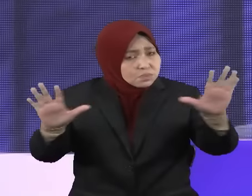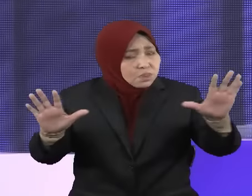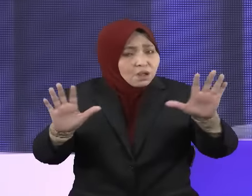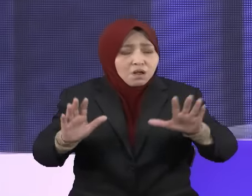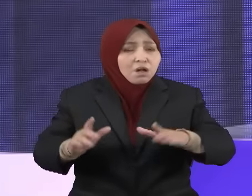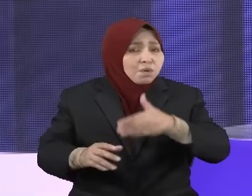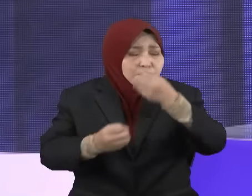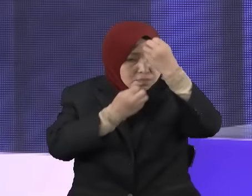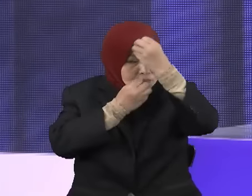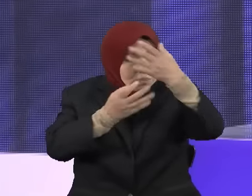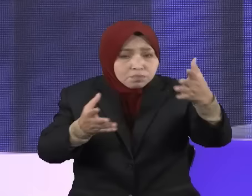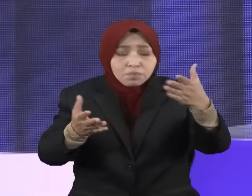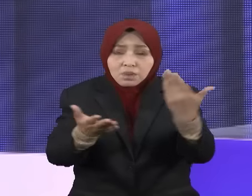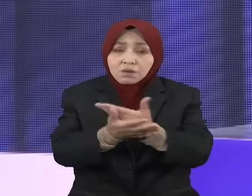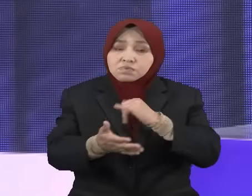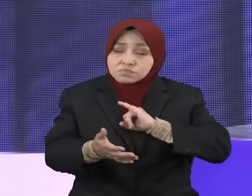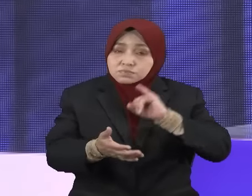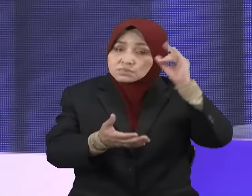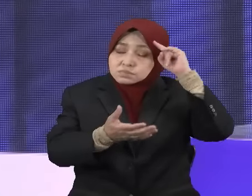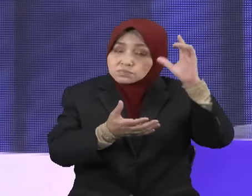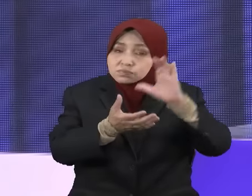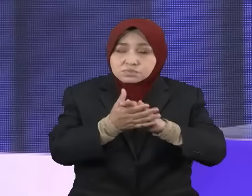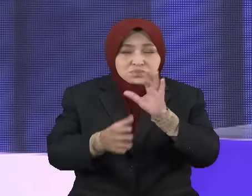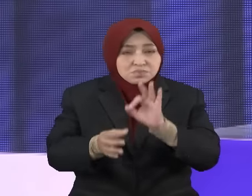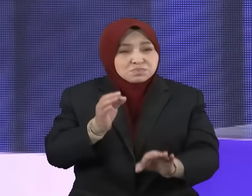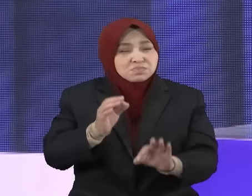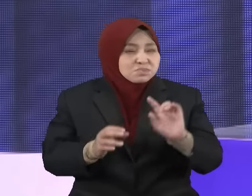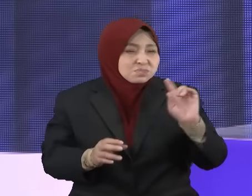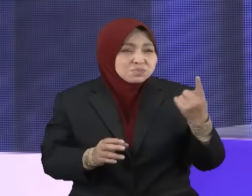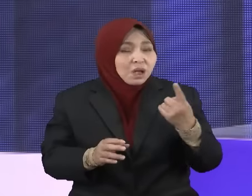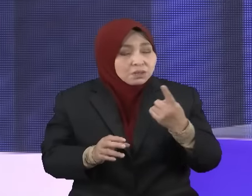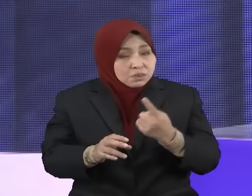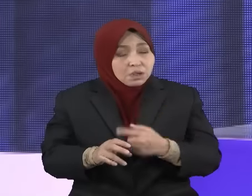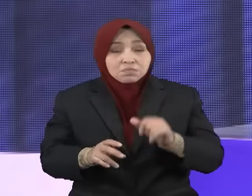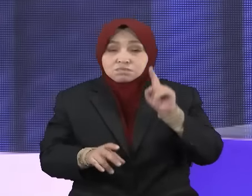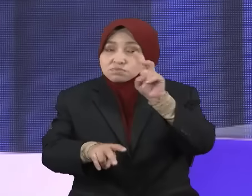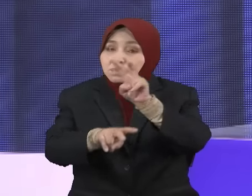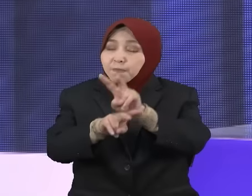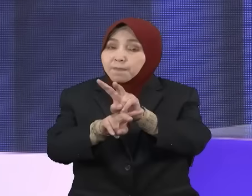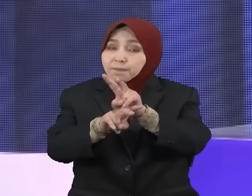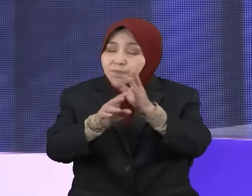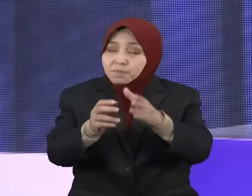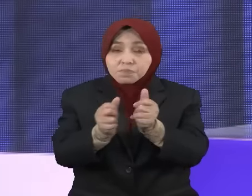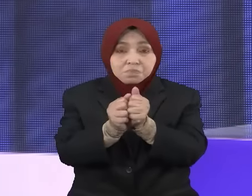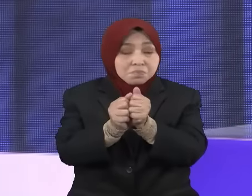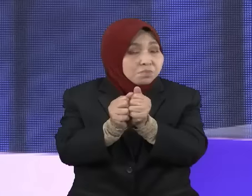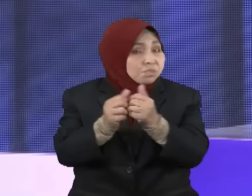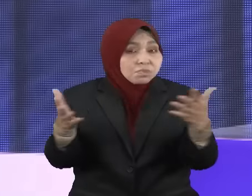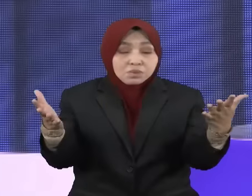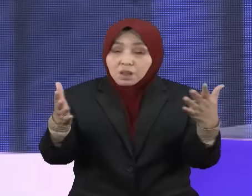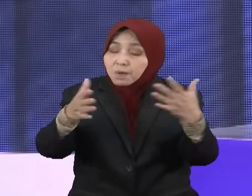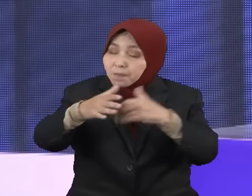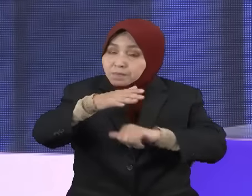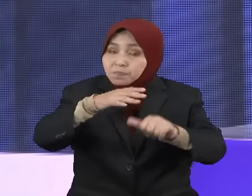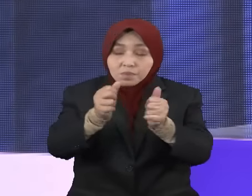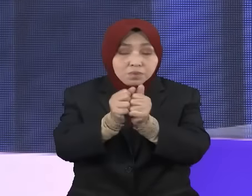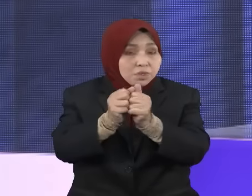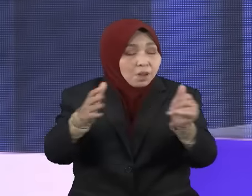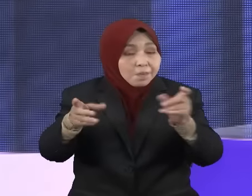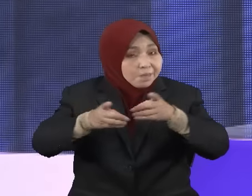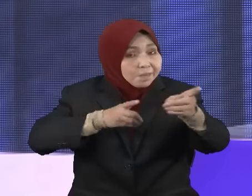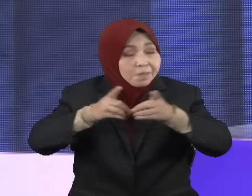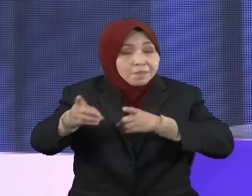faktanya, barulah saya percaya. Tetapi kalau ia sekadar testimoni, satu kesaksian tanpa asas, tanpa disiplin ilmu, maka saya